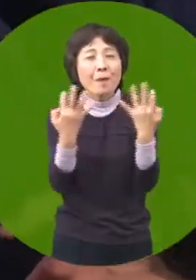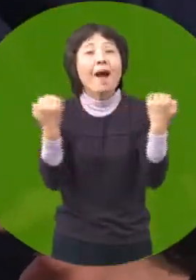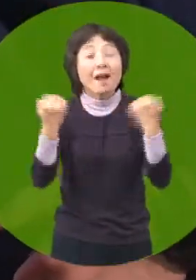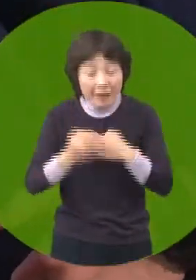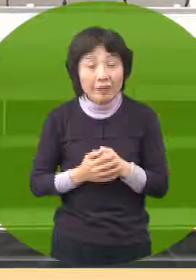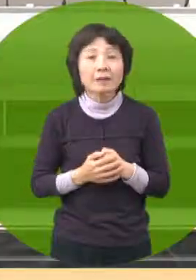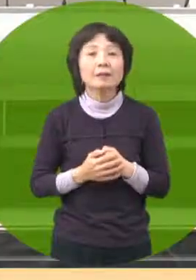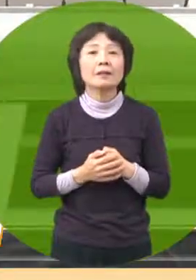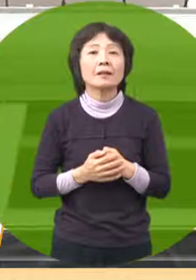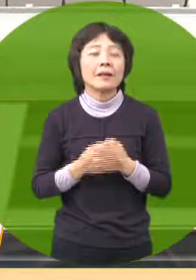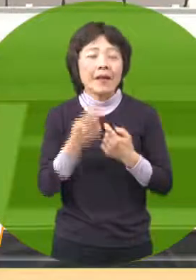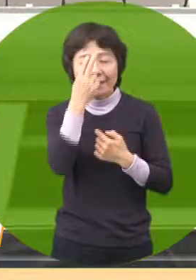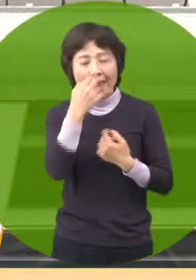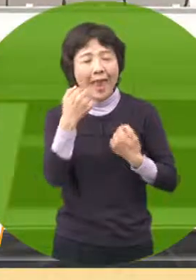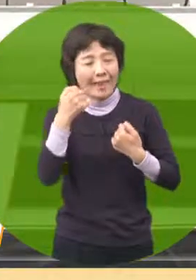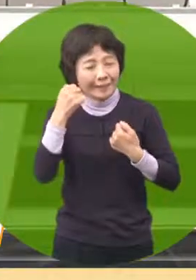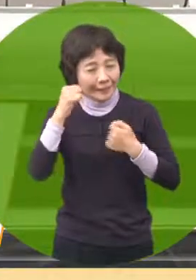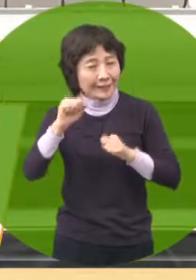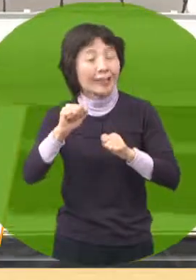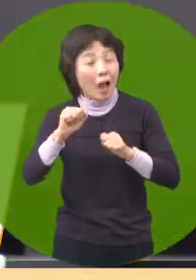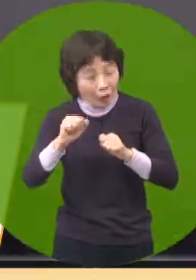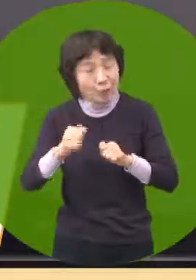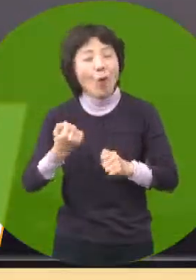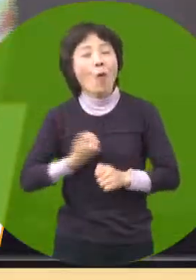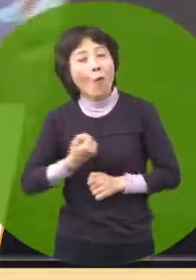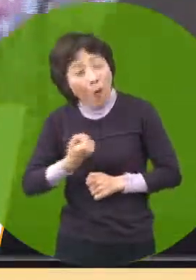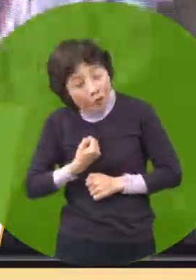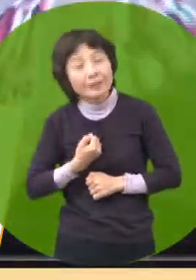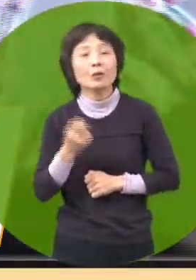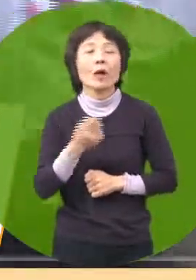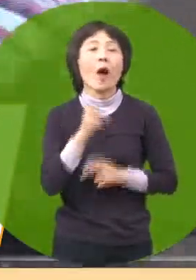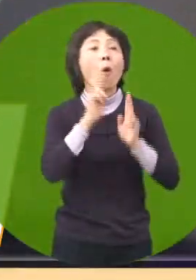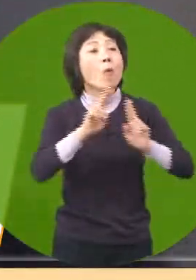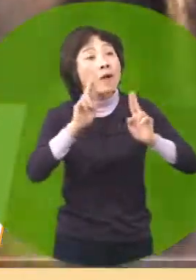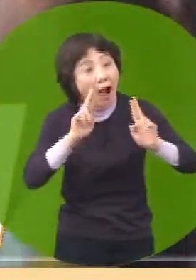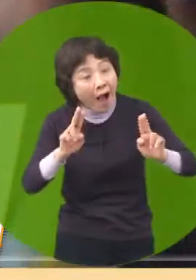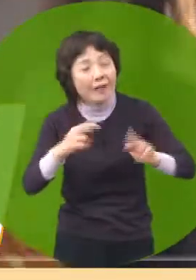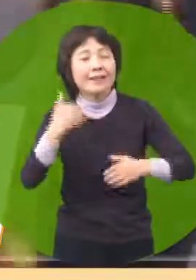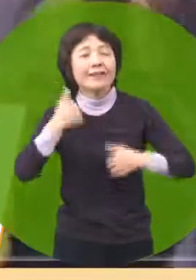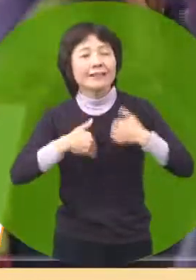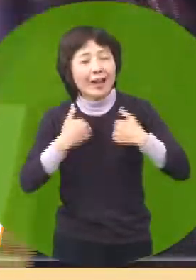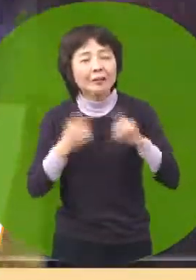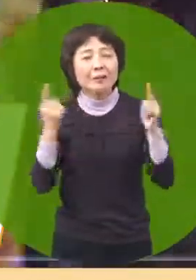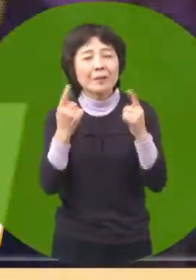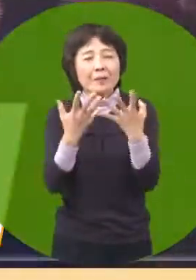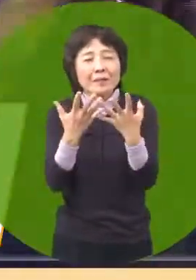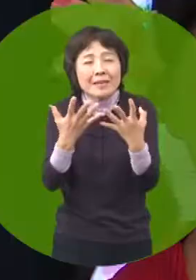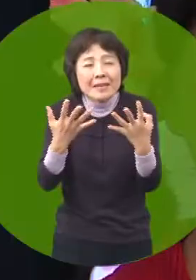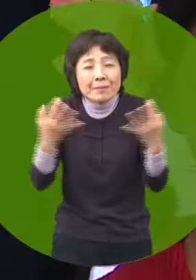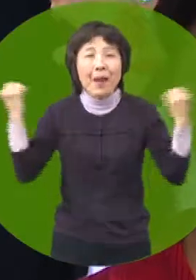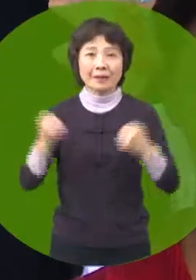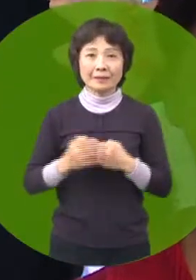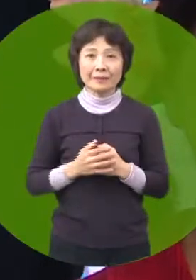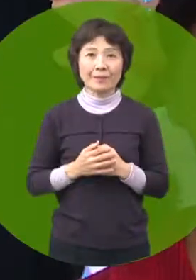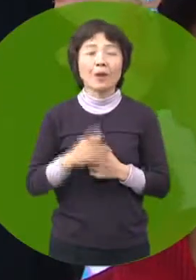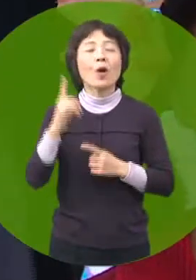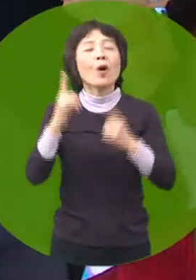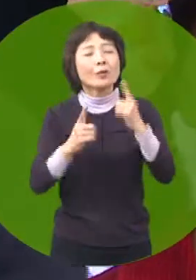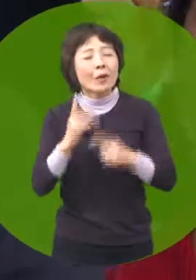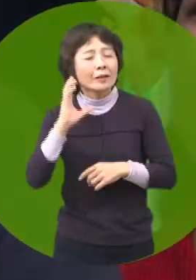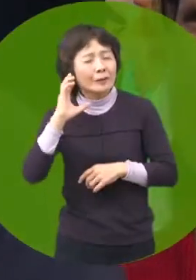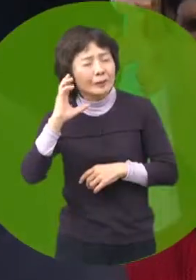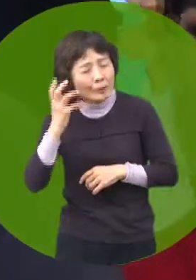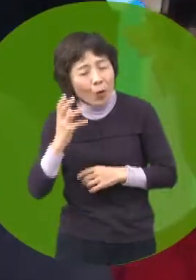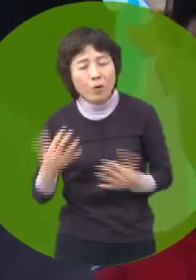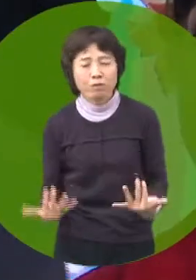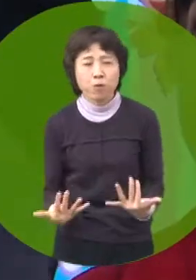い、人気芸人総出演によるお笑いステージや音楽ライブ、楽しめるイベントが盛りたくさんあります。 とにかくすごい大